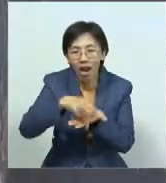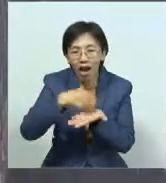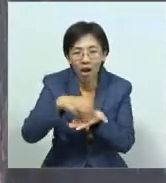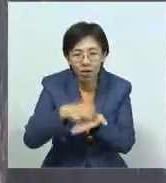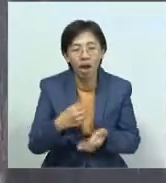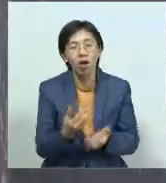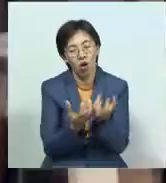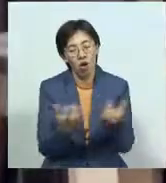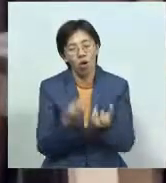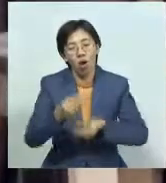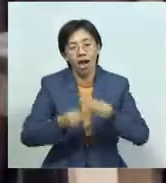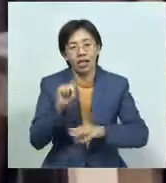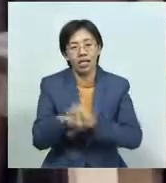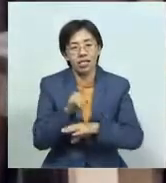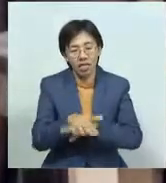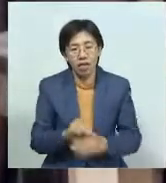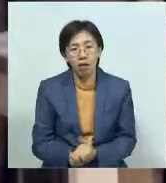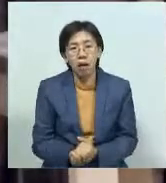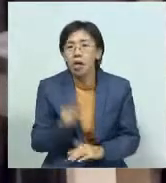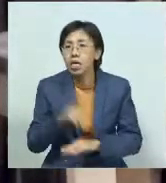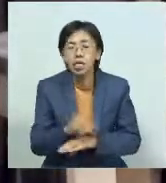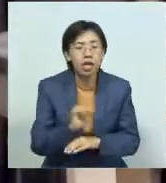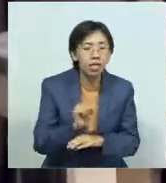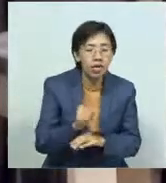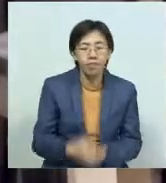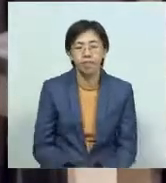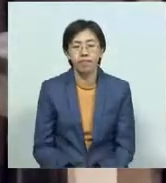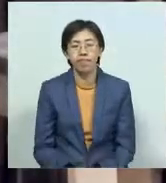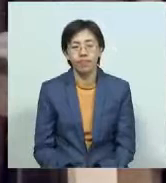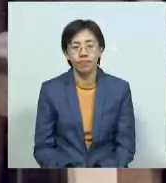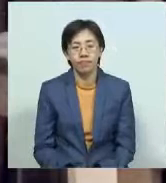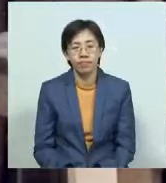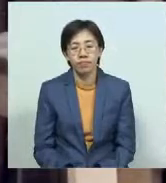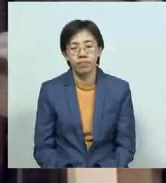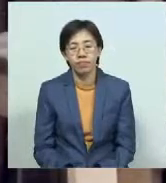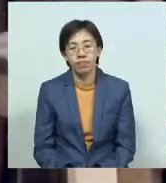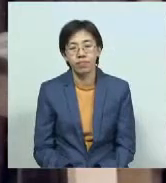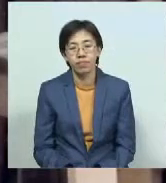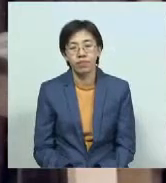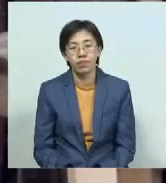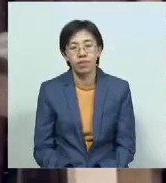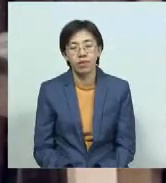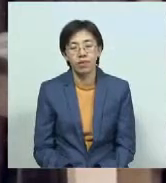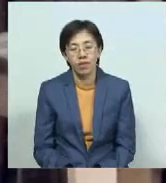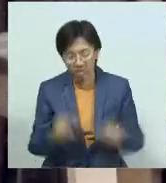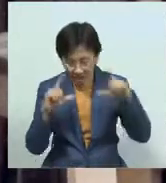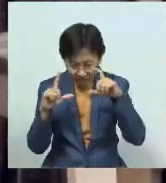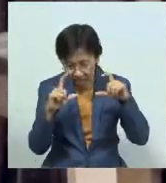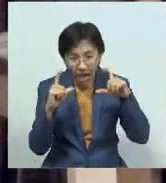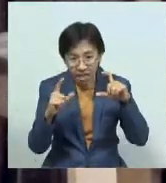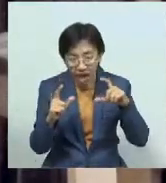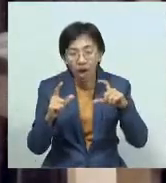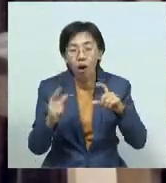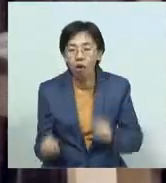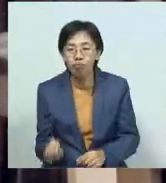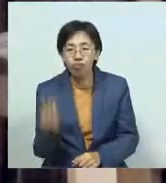ายแบบผ่านออนไลน์ค่ะ อ๋อแล้วใช้เน็ตที่ไหนคะเนี่ย คือใช้เน็ตคือเดี๋ยวเราจะต้องถ่ายที่ฟาร์มเรานะคะแล้วก็เอาไปใช้อั